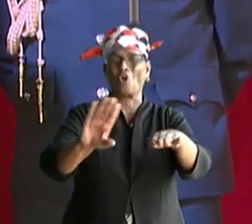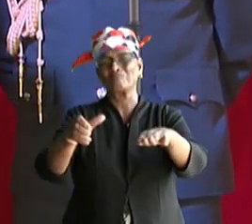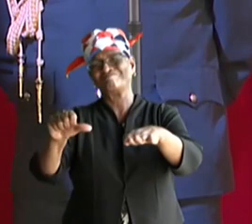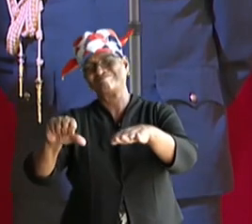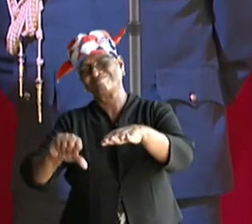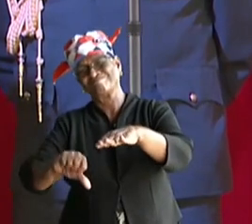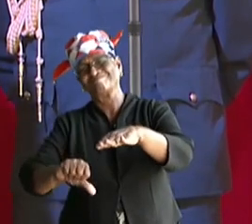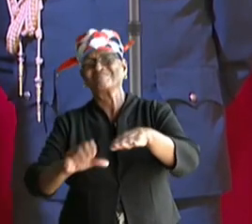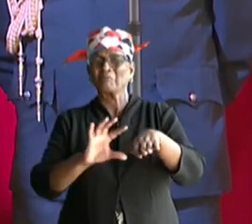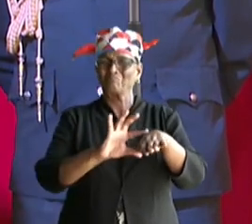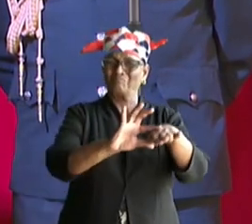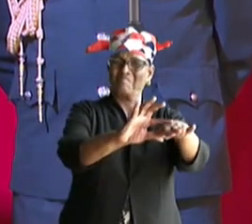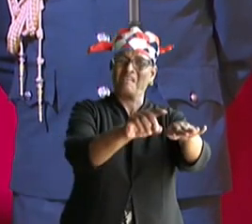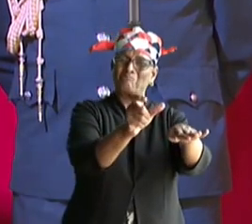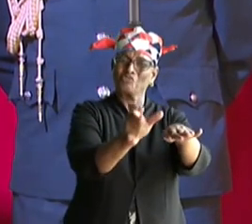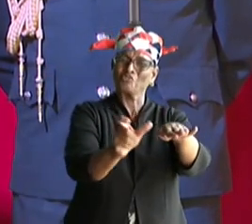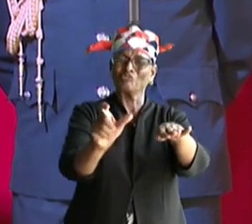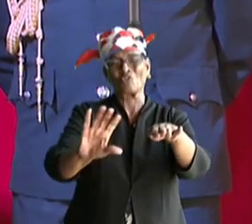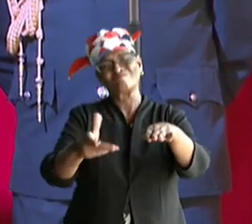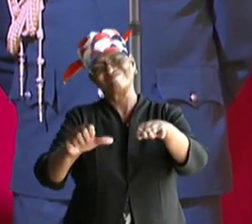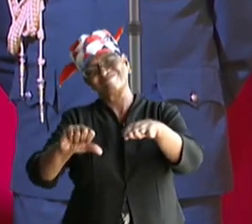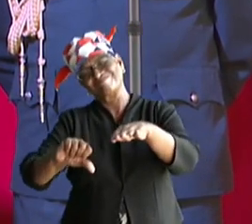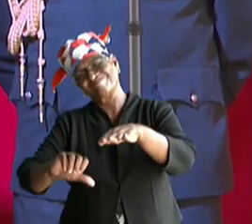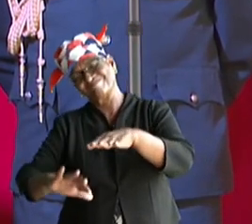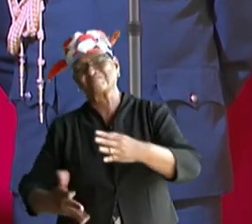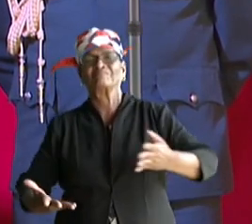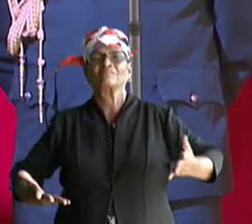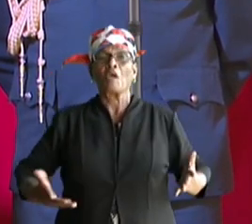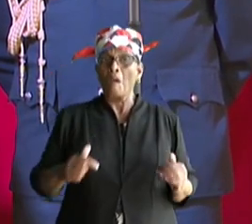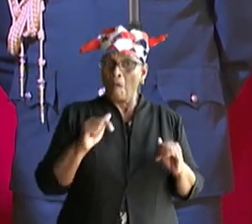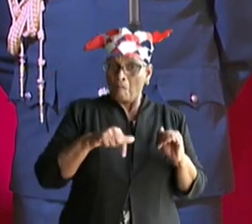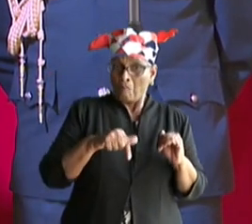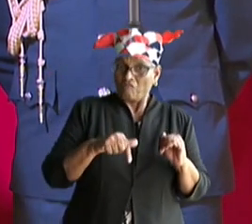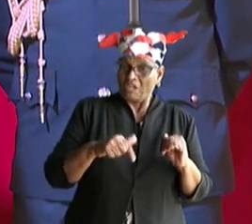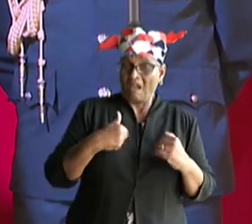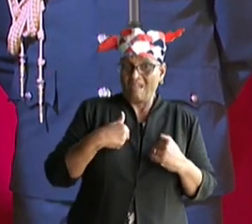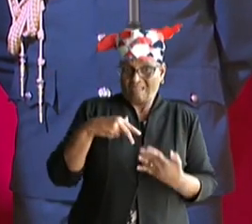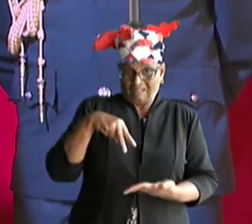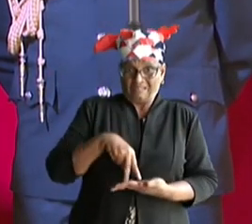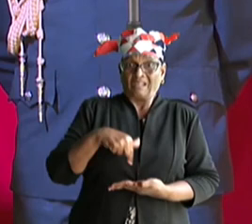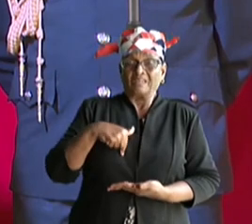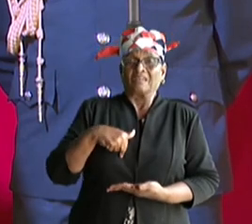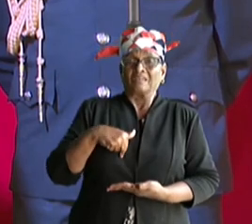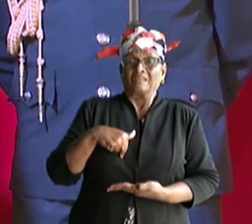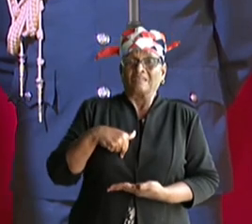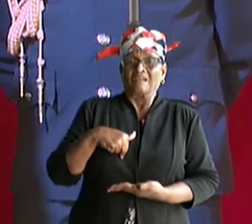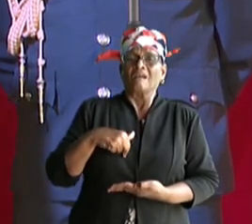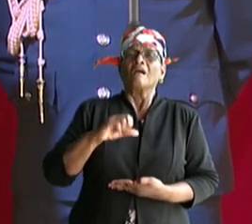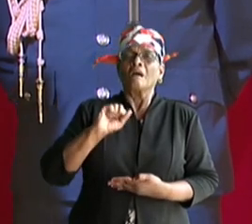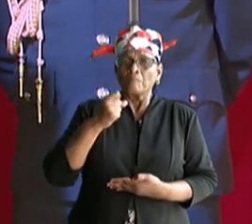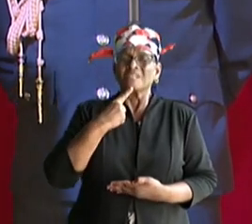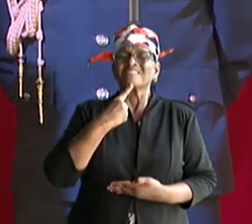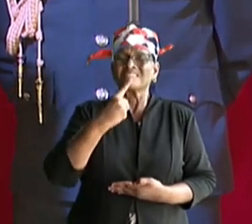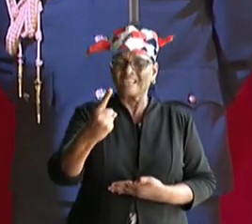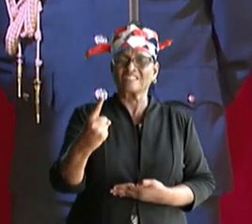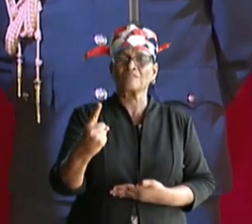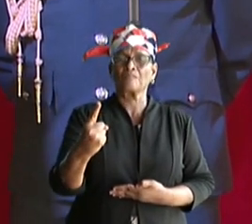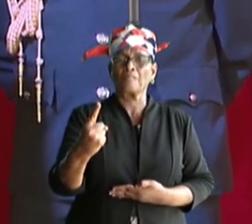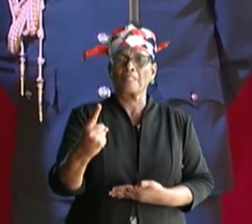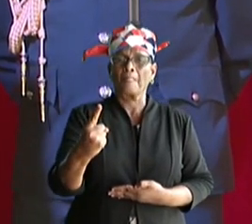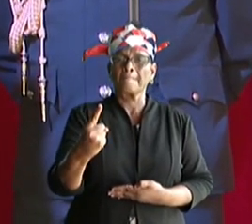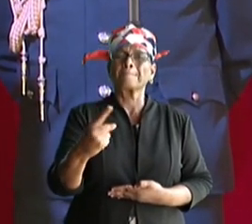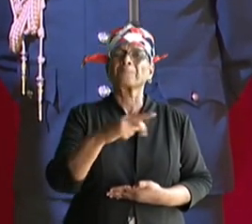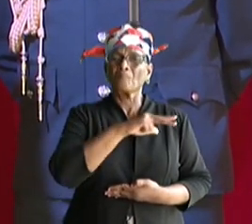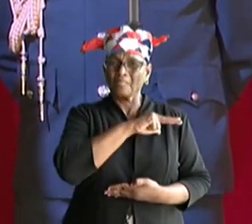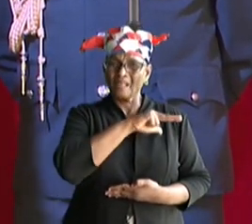onze leiders gefaald. Maar vandaag sta ik hier om te zeggen dat